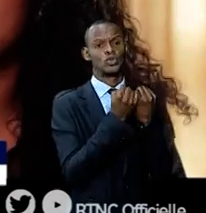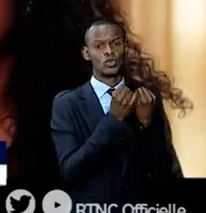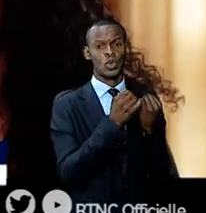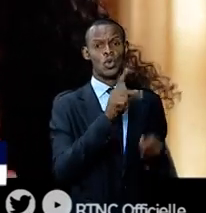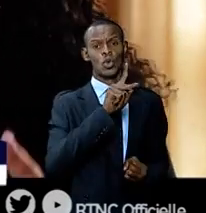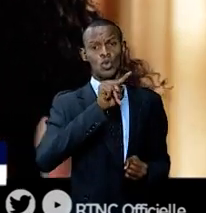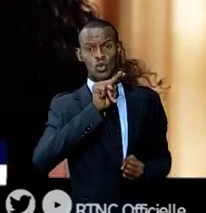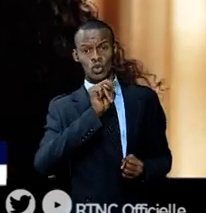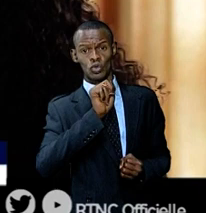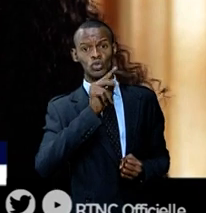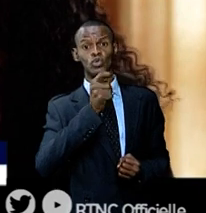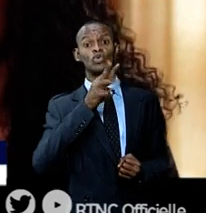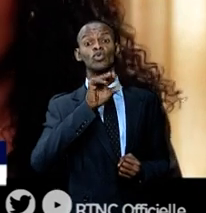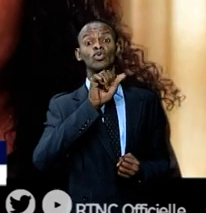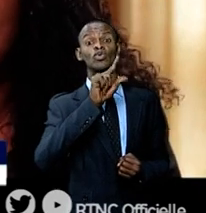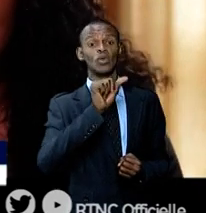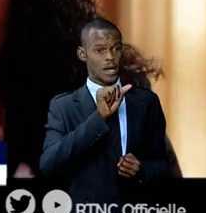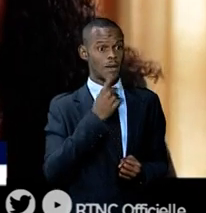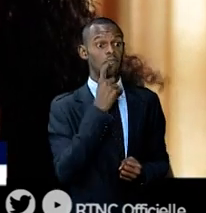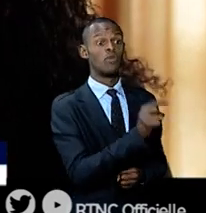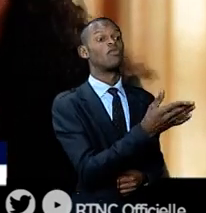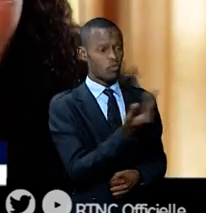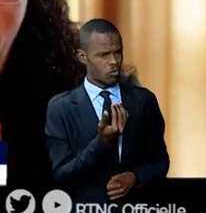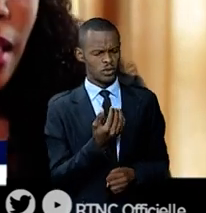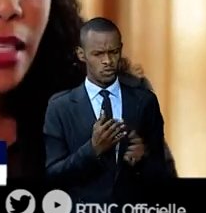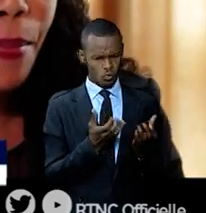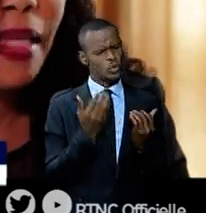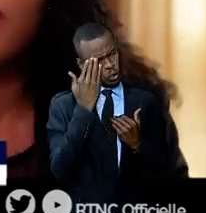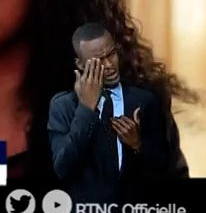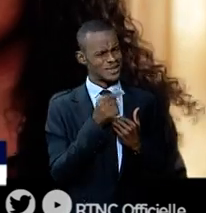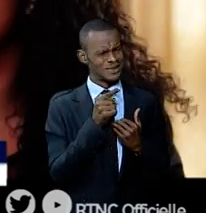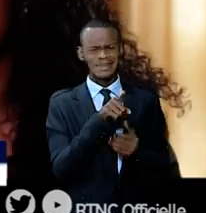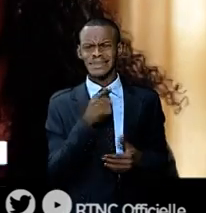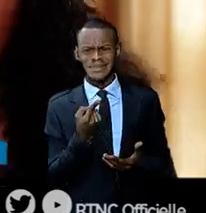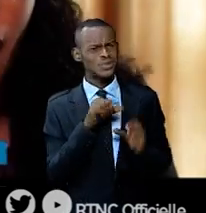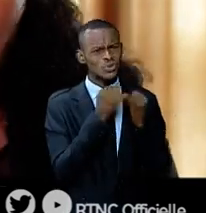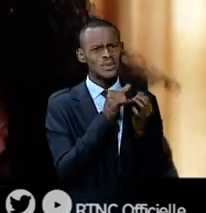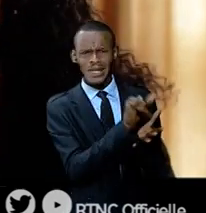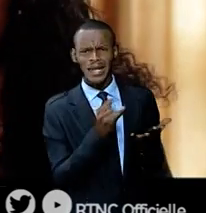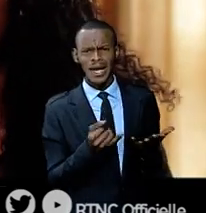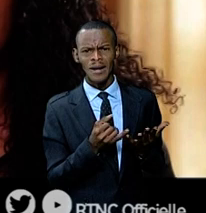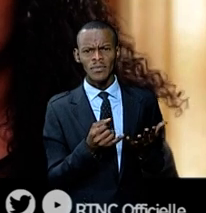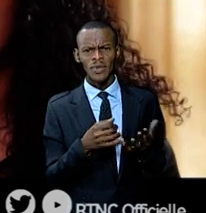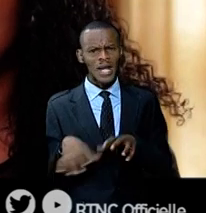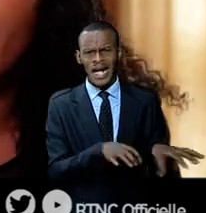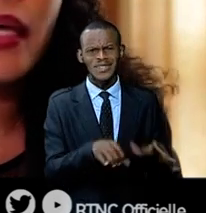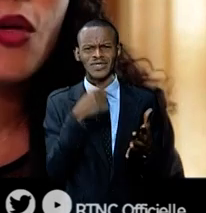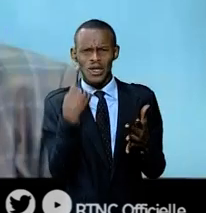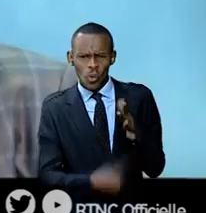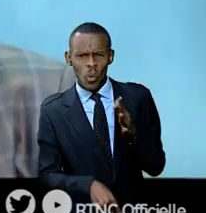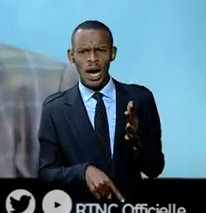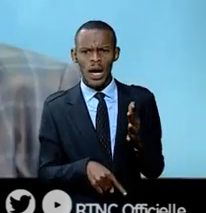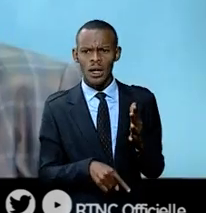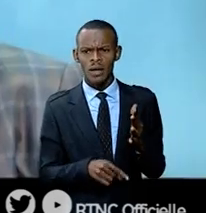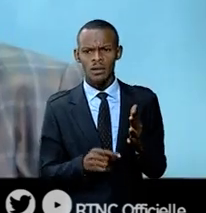pour que nous sachions la nature de ses activités économiques. Évidemment, puisqu'il s'est maintenant conformé à peine, il y a, je vais dire à peine